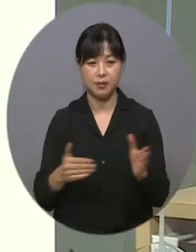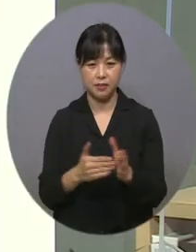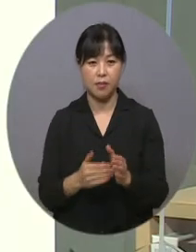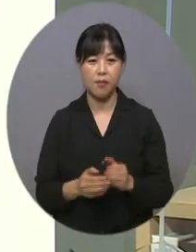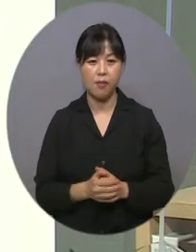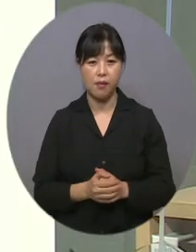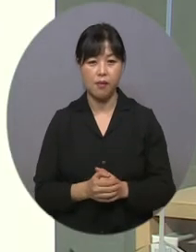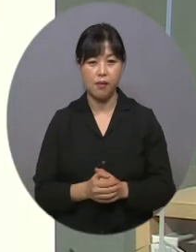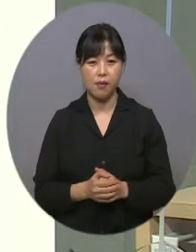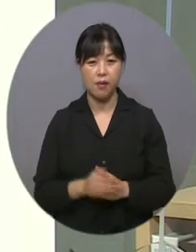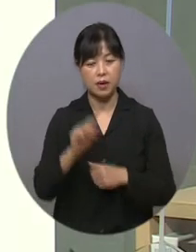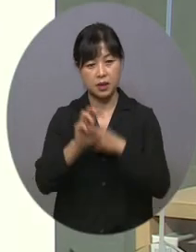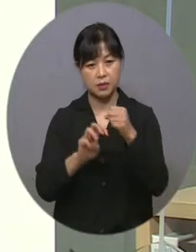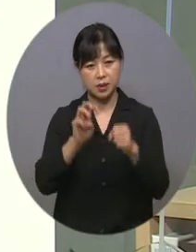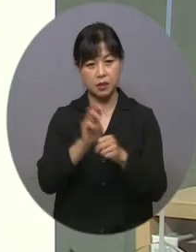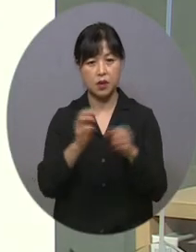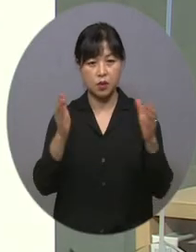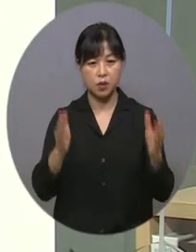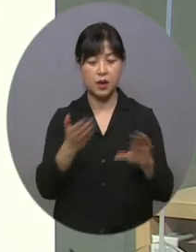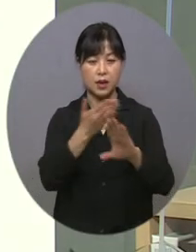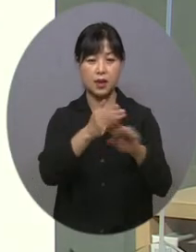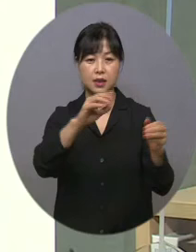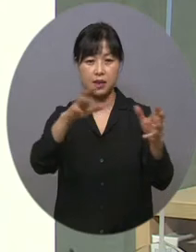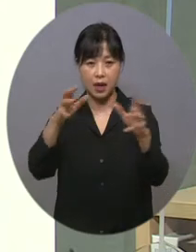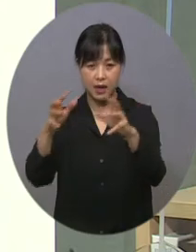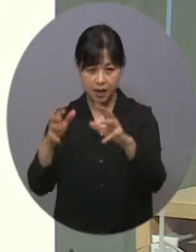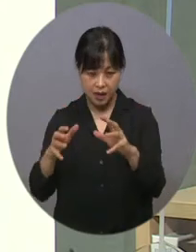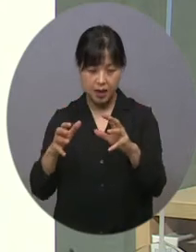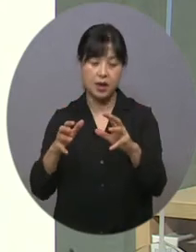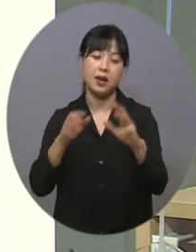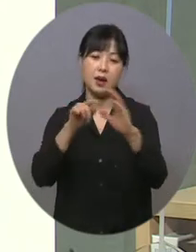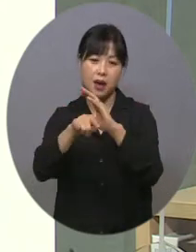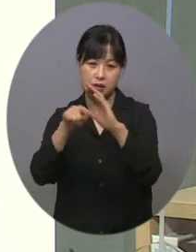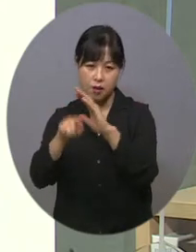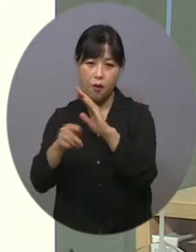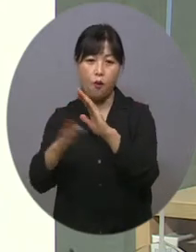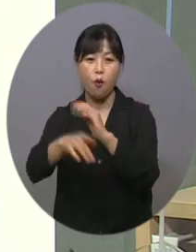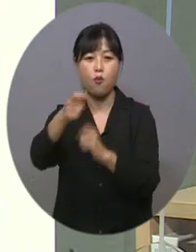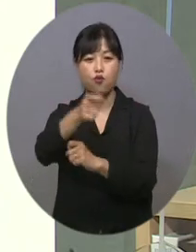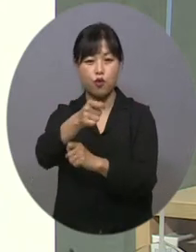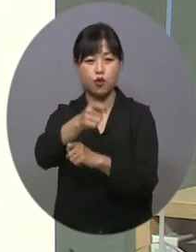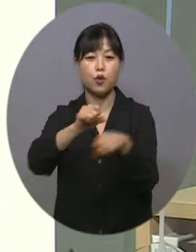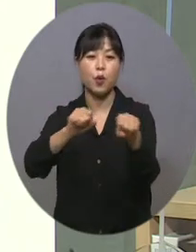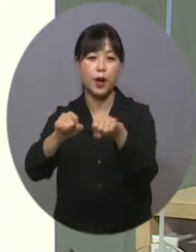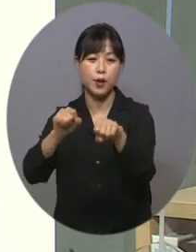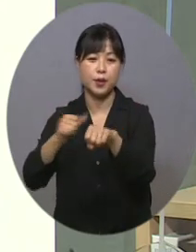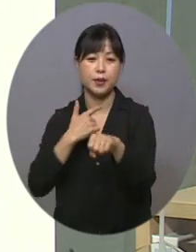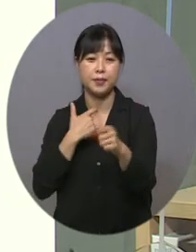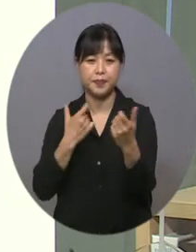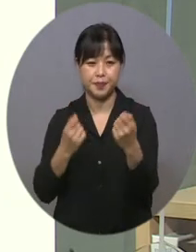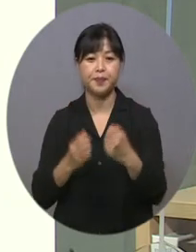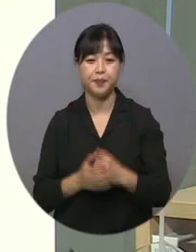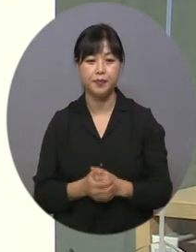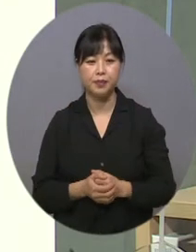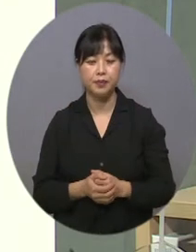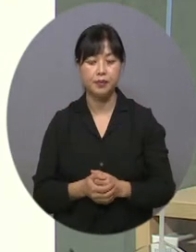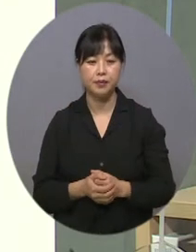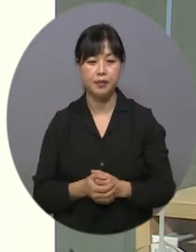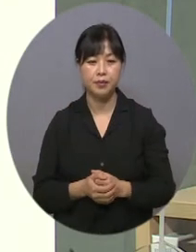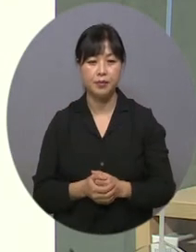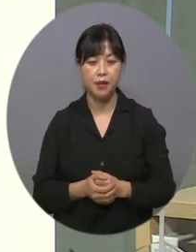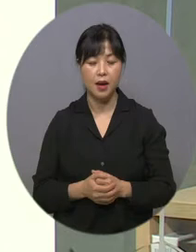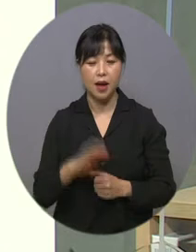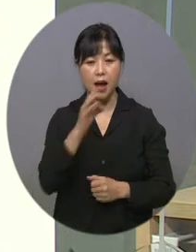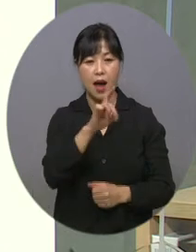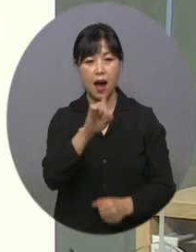한 30년 외무 예. 공무원으로 예. 애교관으로 30년 시간을 보냈습니다. 그래요. 그 아일랜드가 잠깐